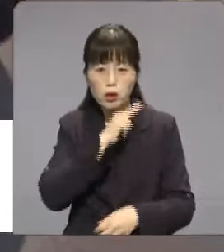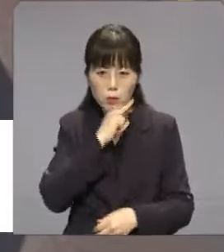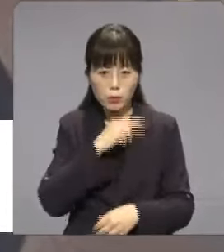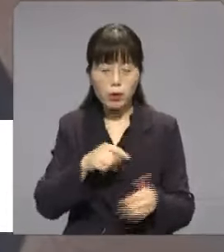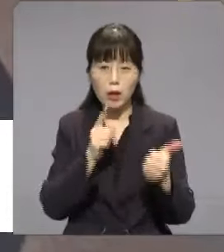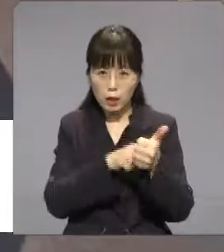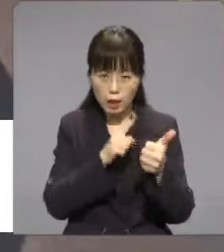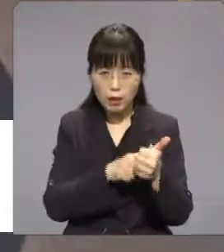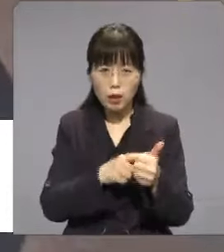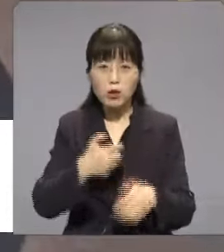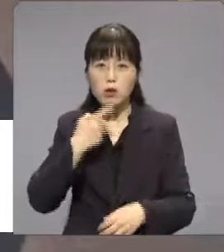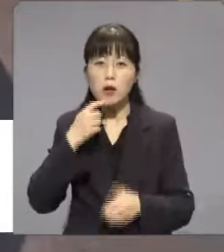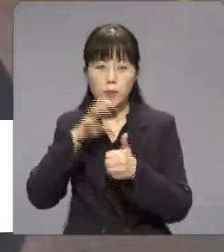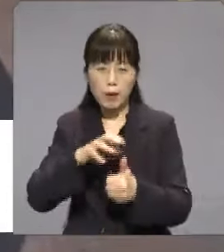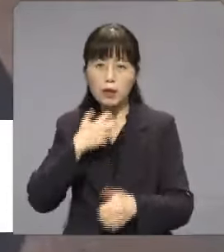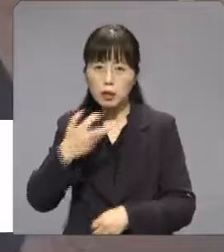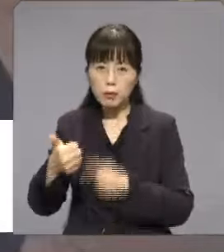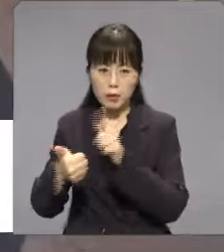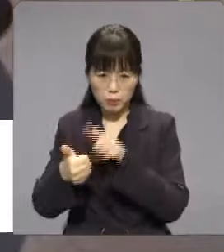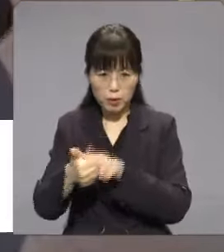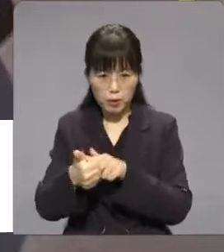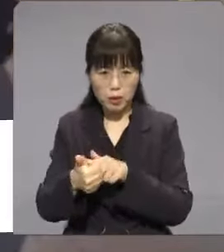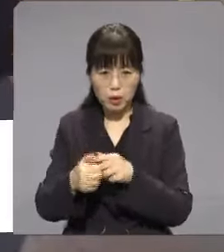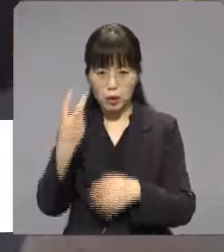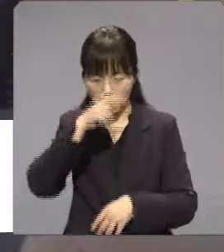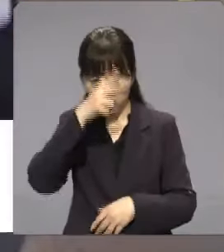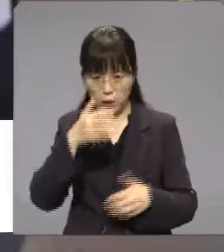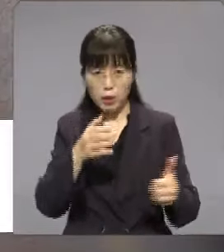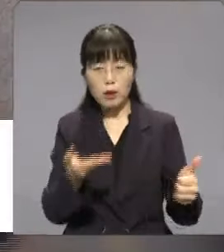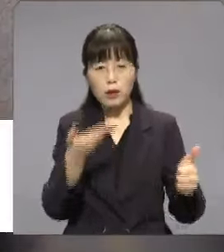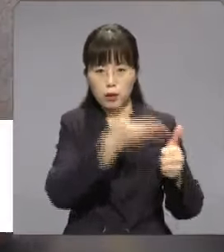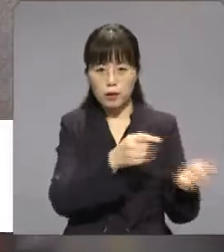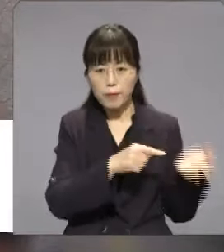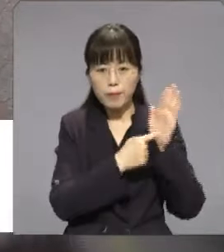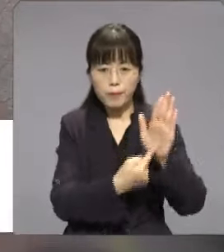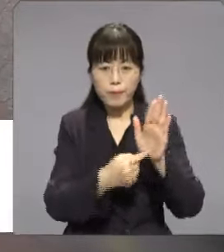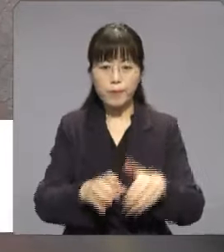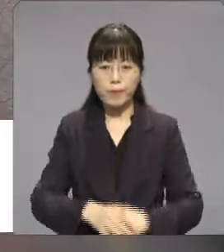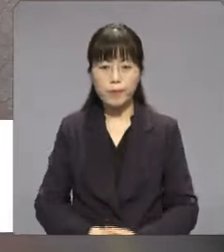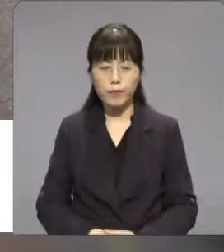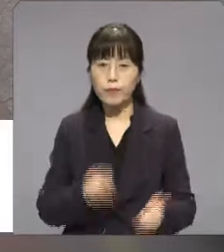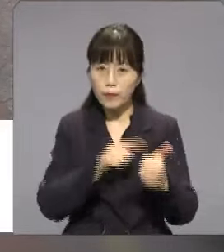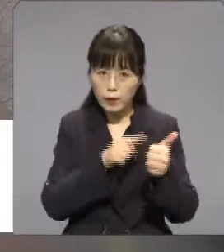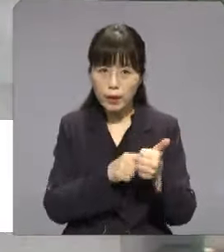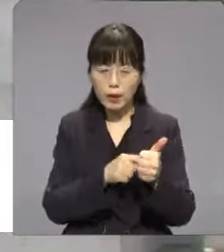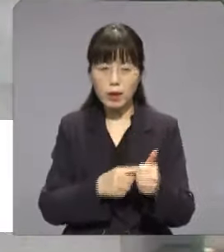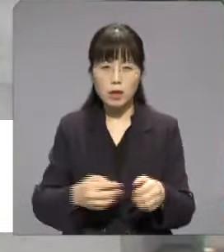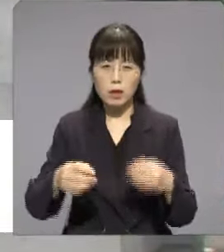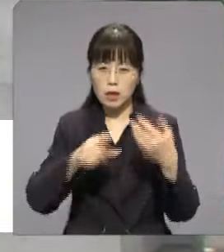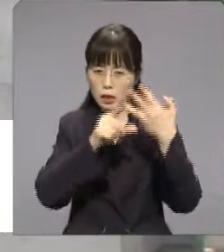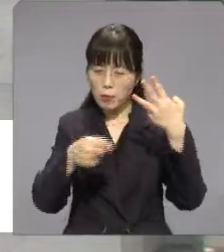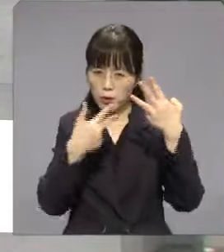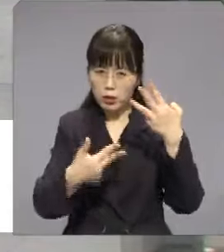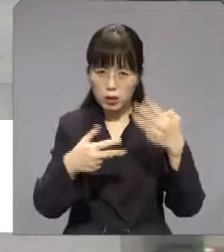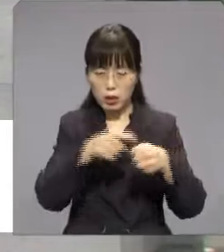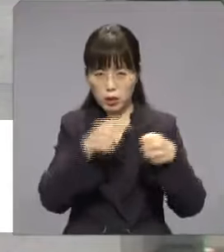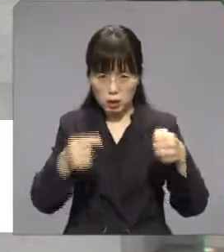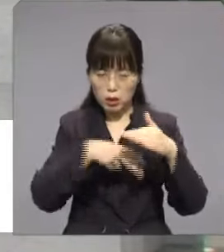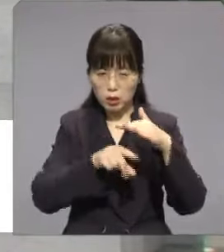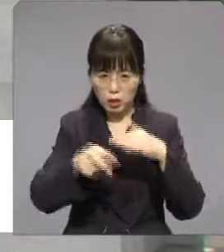와 협박한 혐의로 70대 BC 검찰에 송치했다고 밝혔습니다는 지난 7일 인천지하철